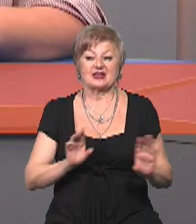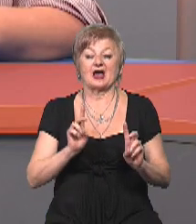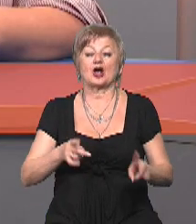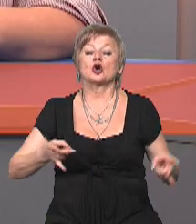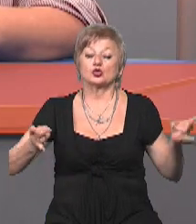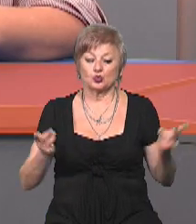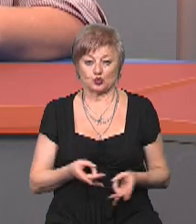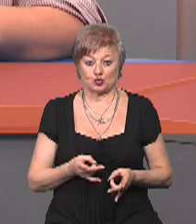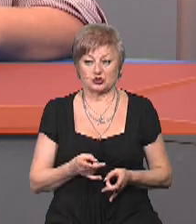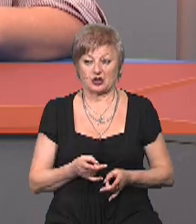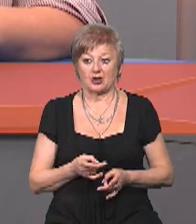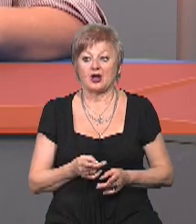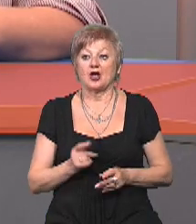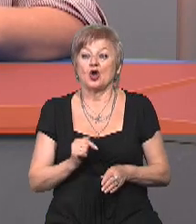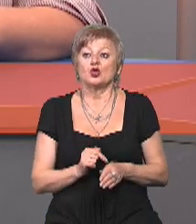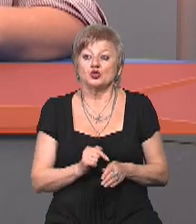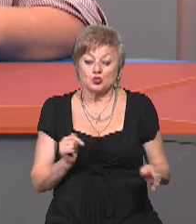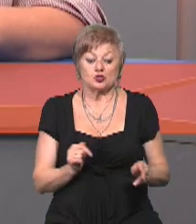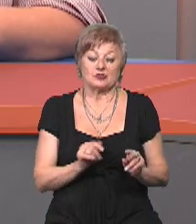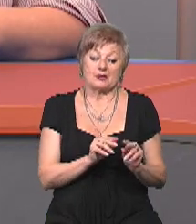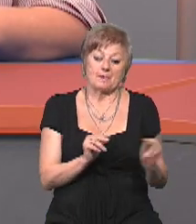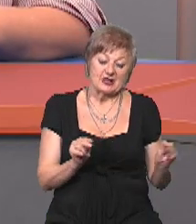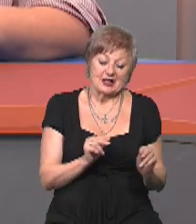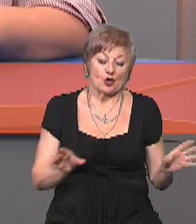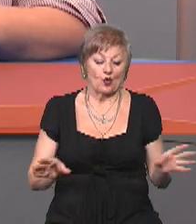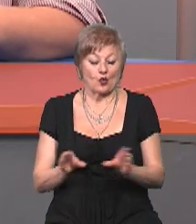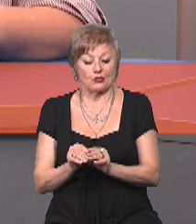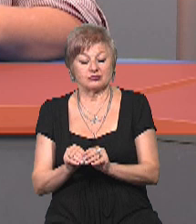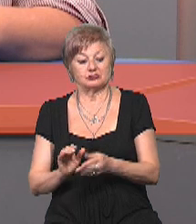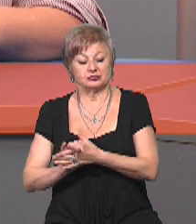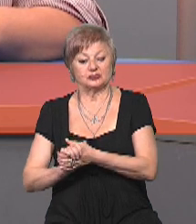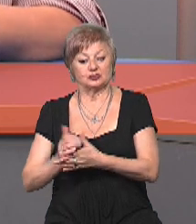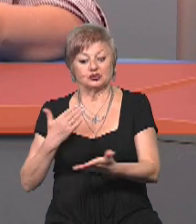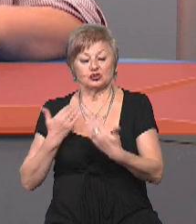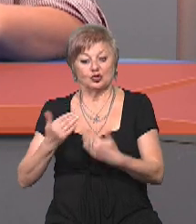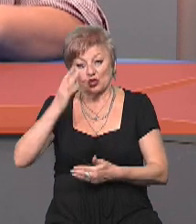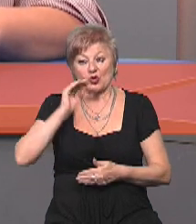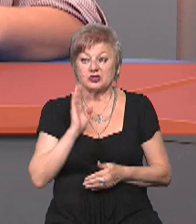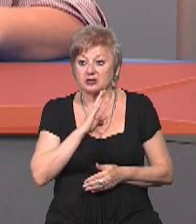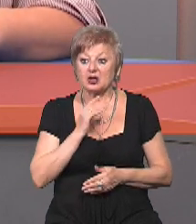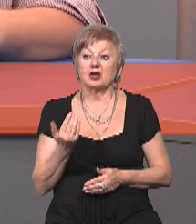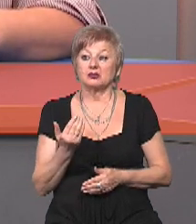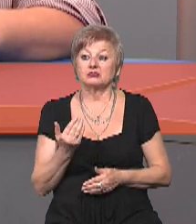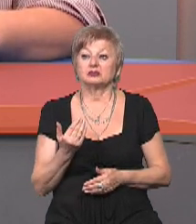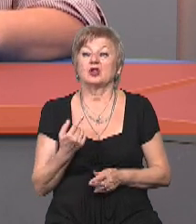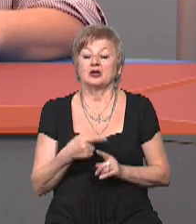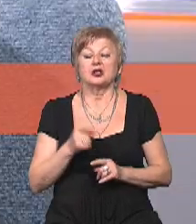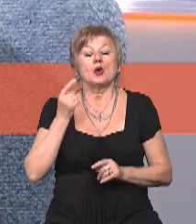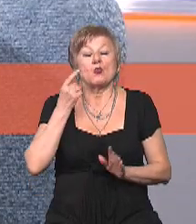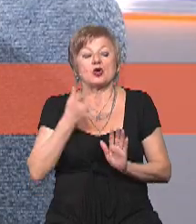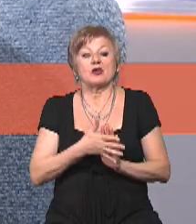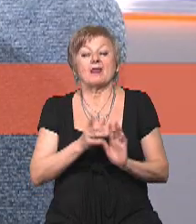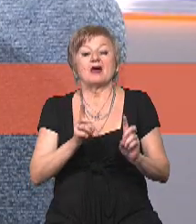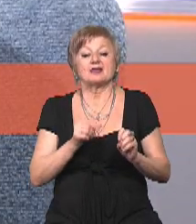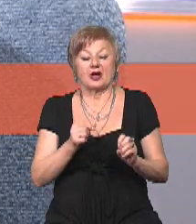повинно бути. Коли вони чують педагогіка партнерства або партнерські відносини, вони одразу сприймають це як гроші. А